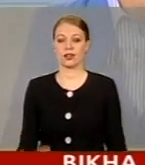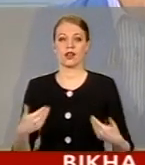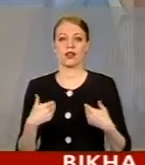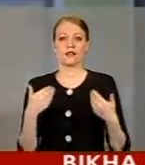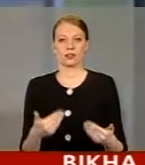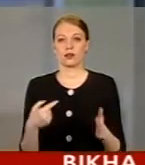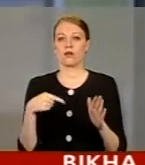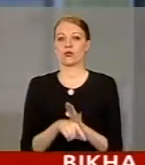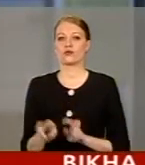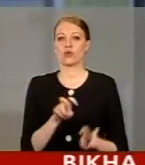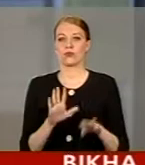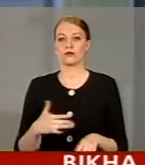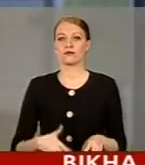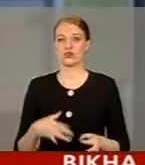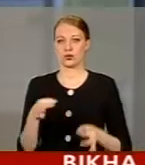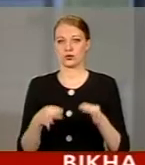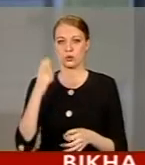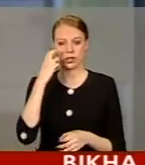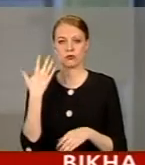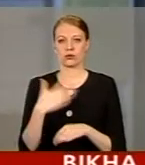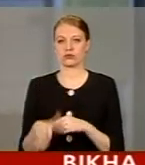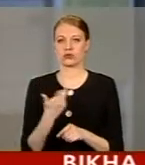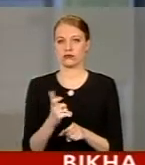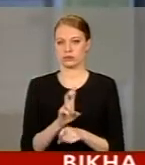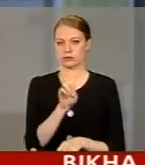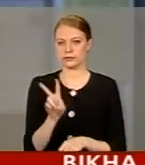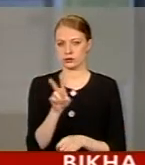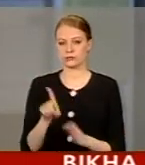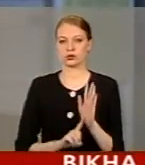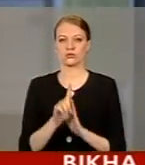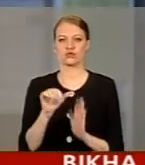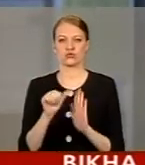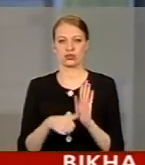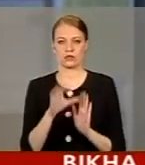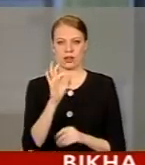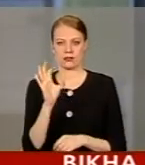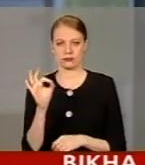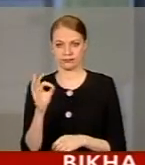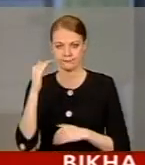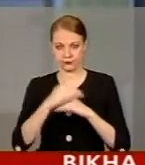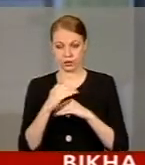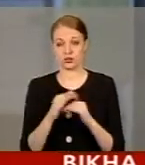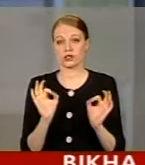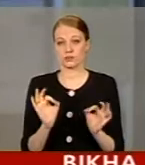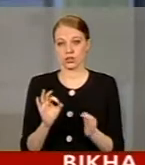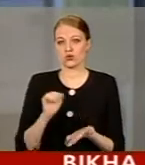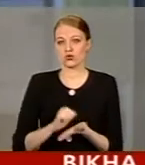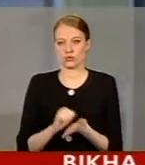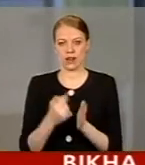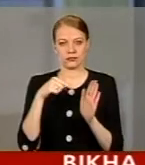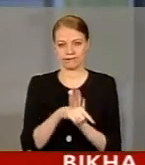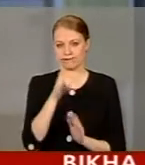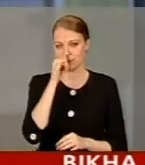Вітаю. Отже, обшук у Печерському розсуді Києва триває вже понад 2 години. Він розпочався о 16 годині вечора. Звісно, журналістів до середини